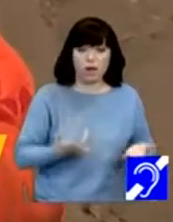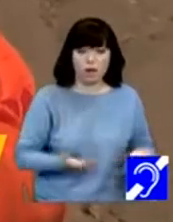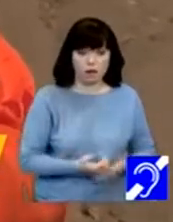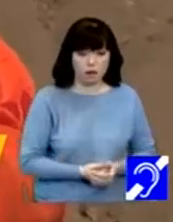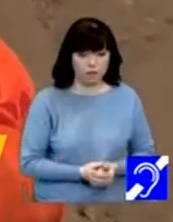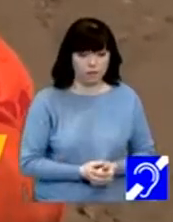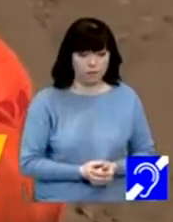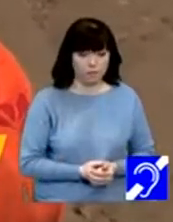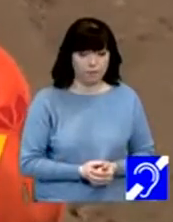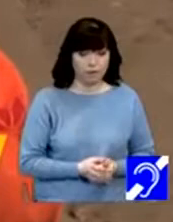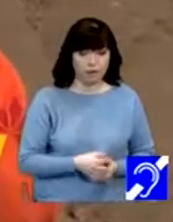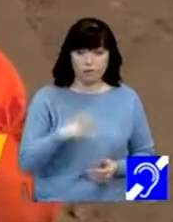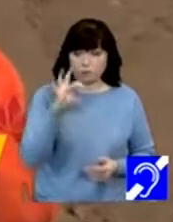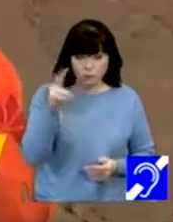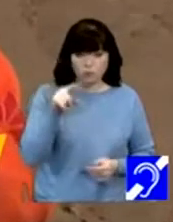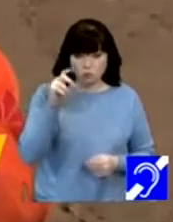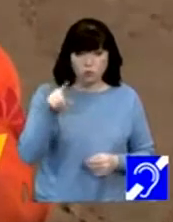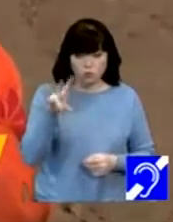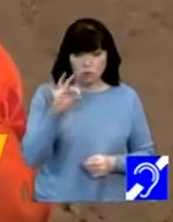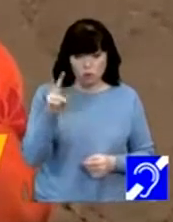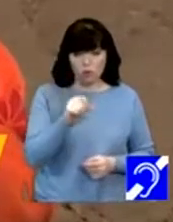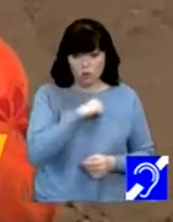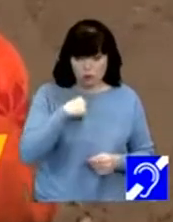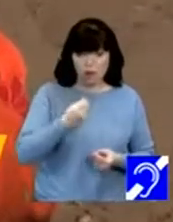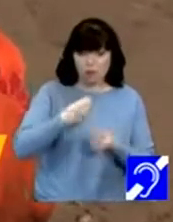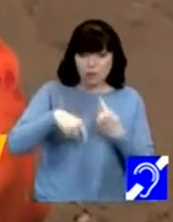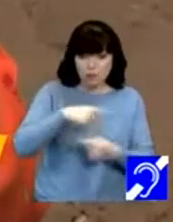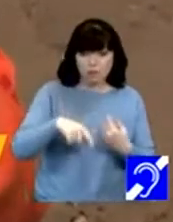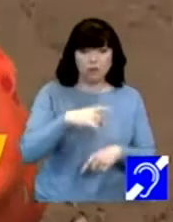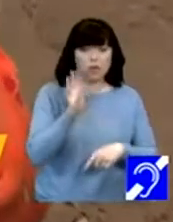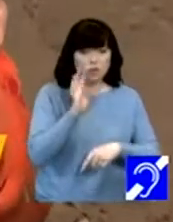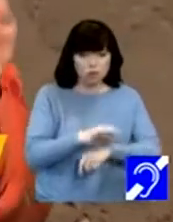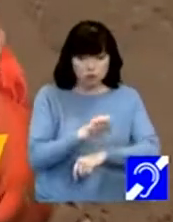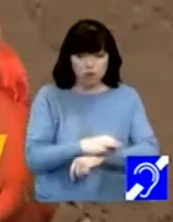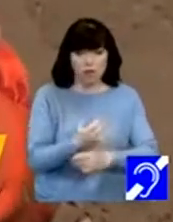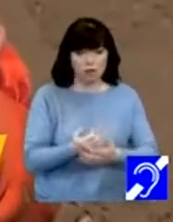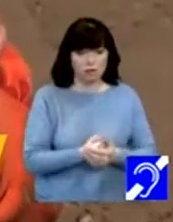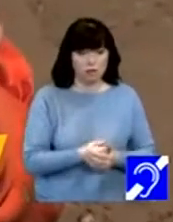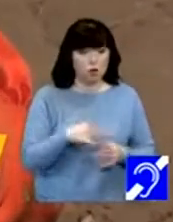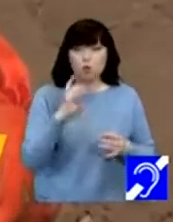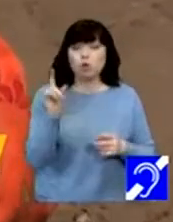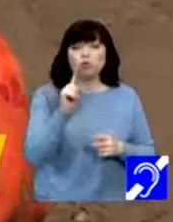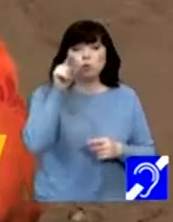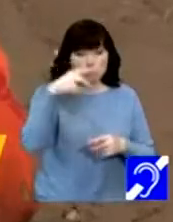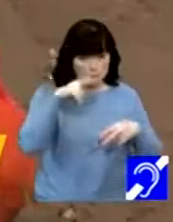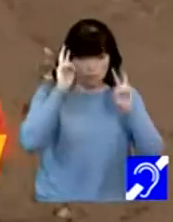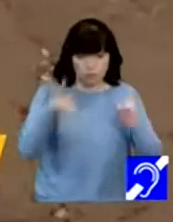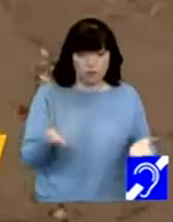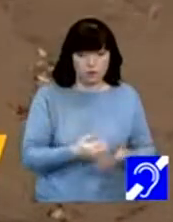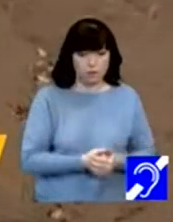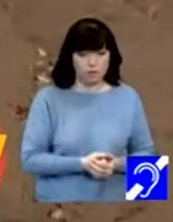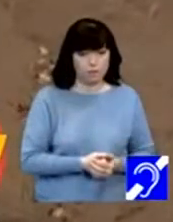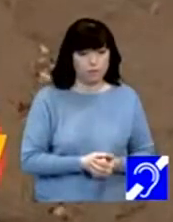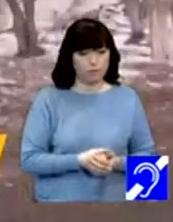arată, nu spune. El nimic nu știe, e om de afaceri, și soția, și el, și au și business. Nu știu nimic. Nu știu nimic. Dumneavoastră le